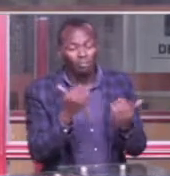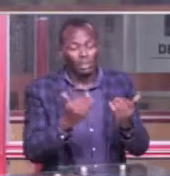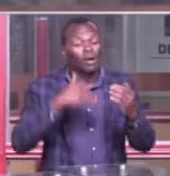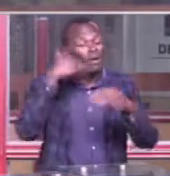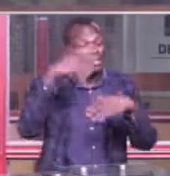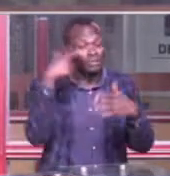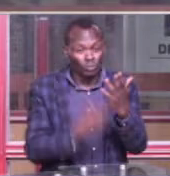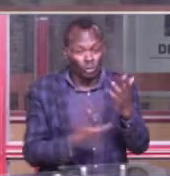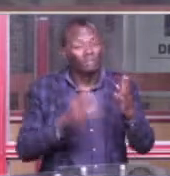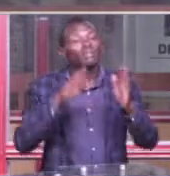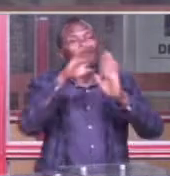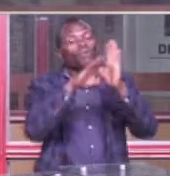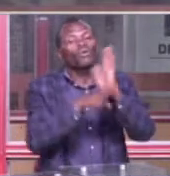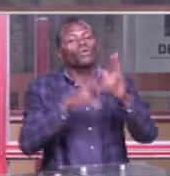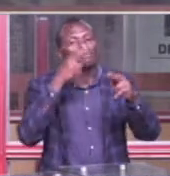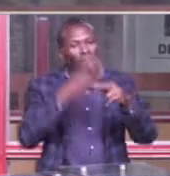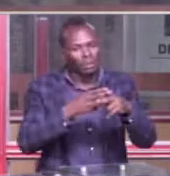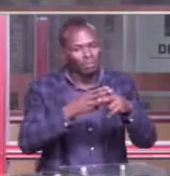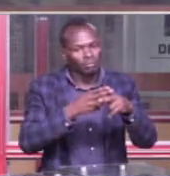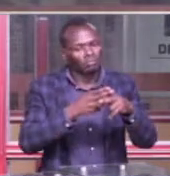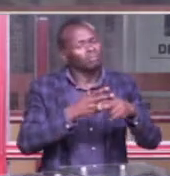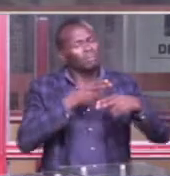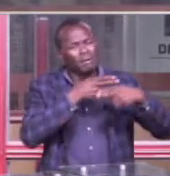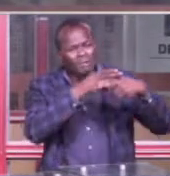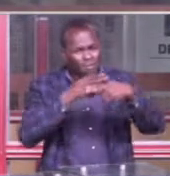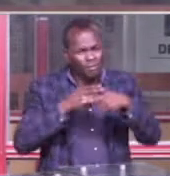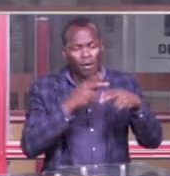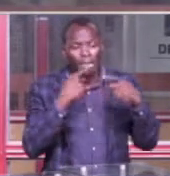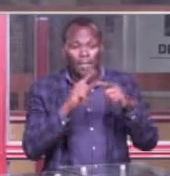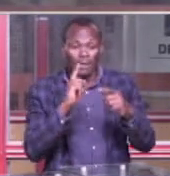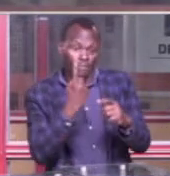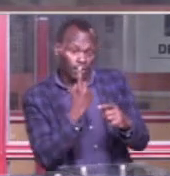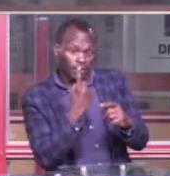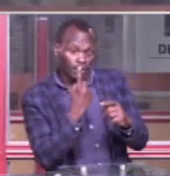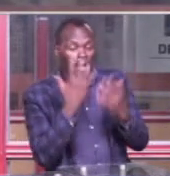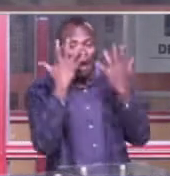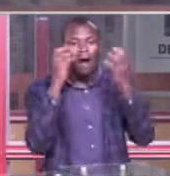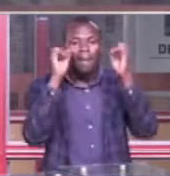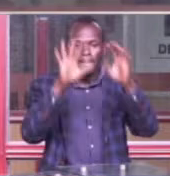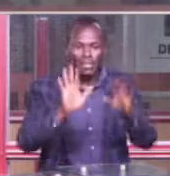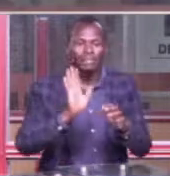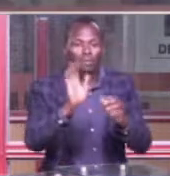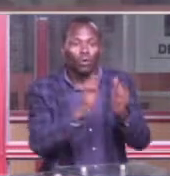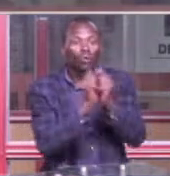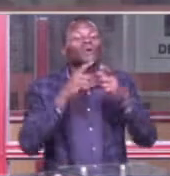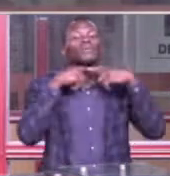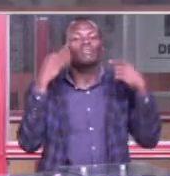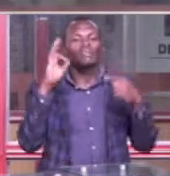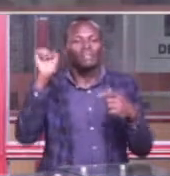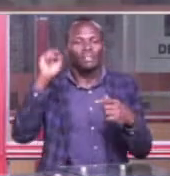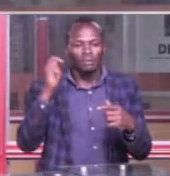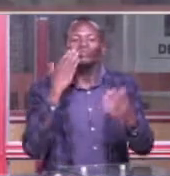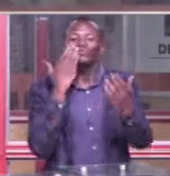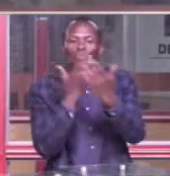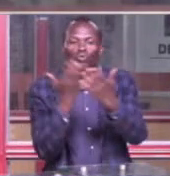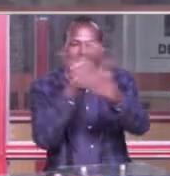b'ebbiri n'abeerenga kutwaliriza mpola mpola wadde nga tugera sooka tukulekera omukisa gw'omukono gwo ne Reverend Festo Kalungi. Tugenda kuddingana na kulwancha sula